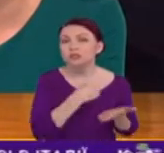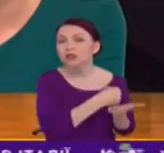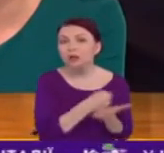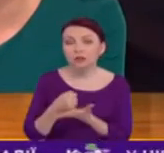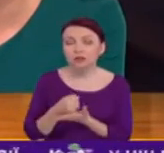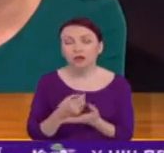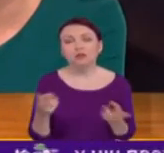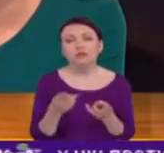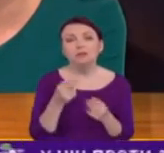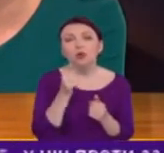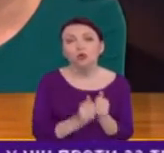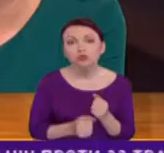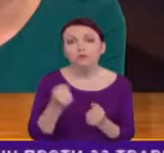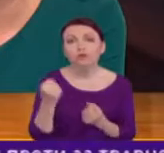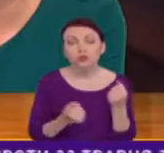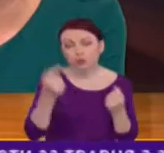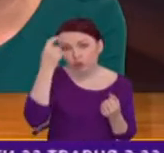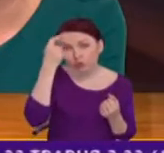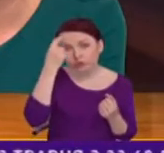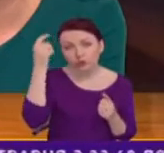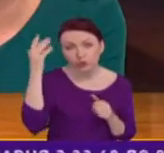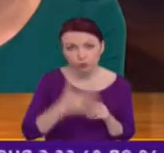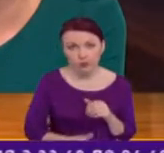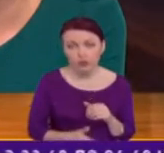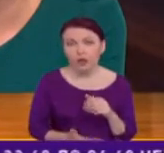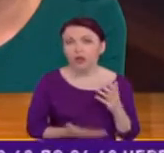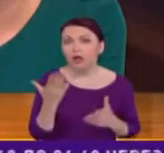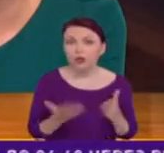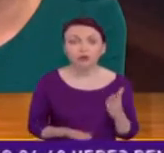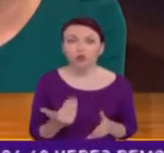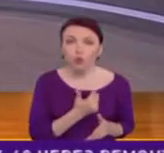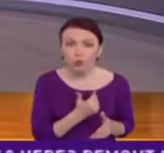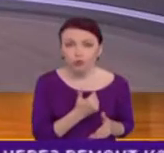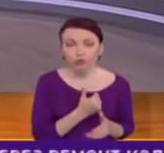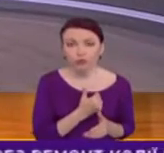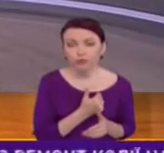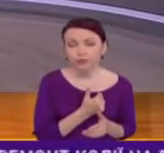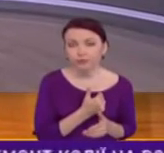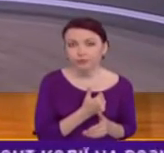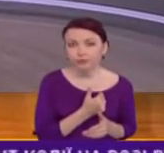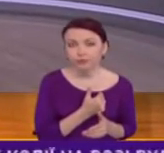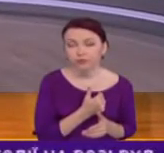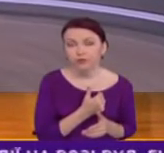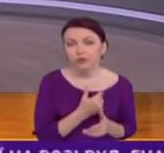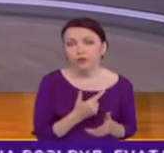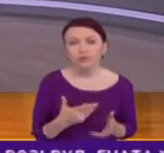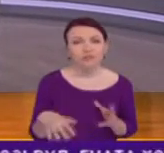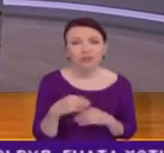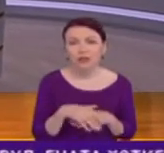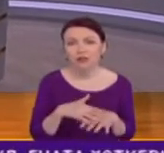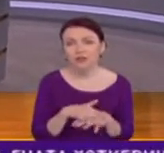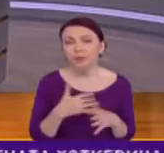ще кожному водію у голові зрозуміти, якщо ми хочемо, і ми прийняли, вся нація